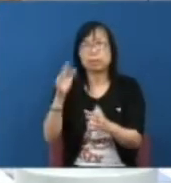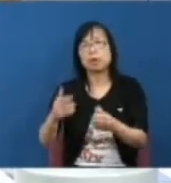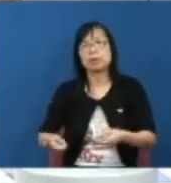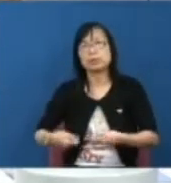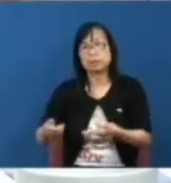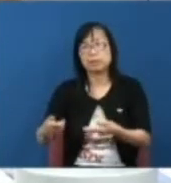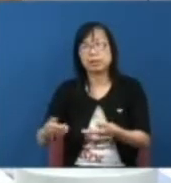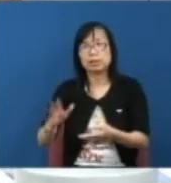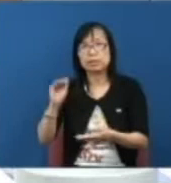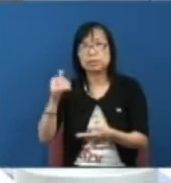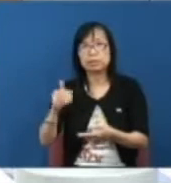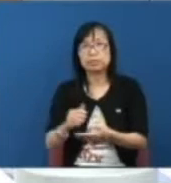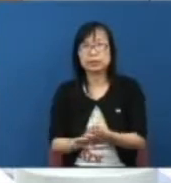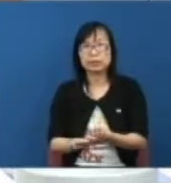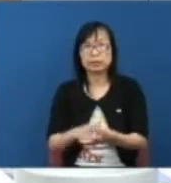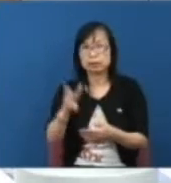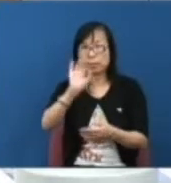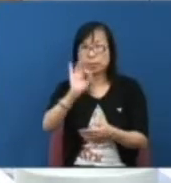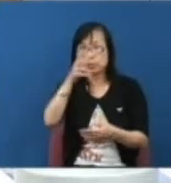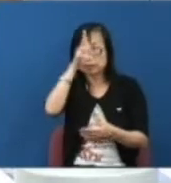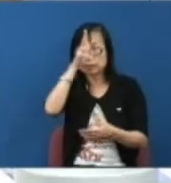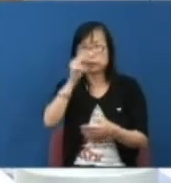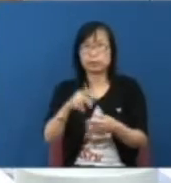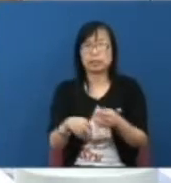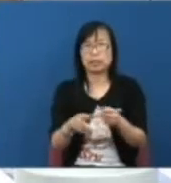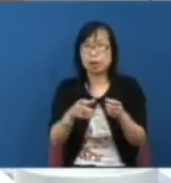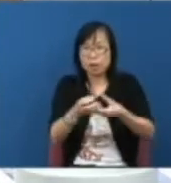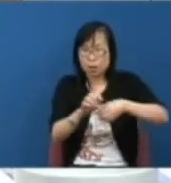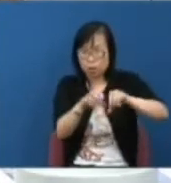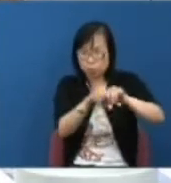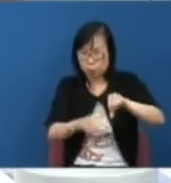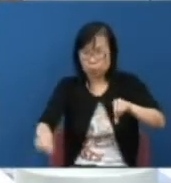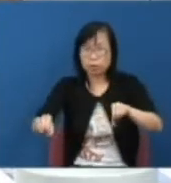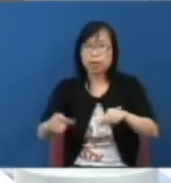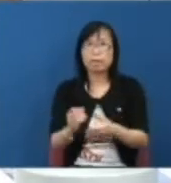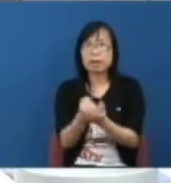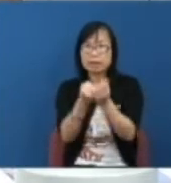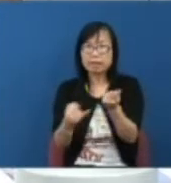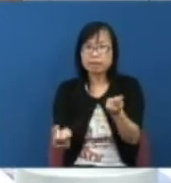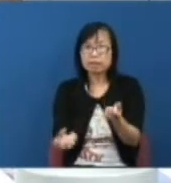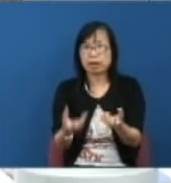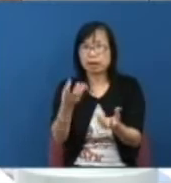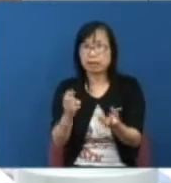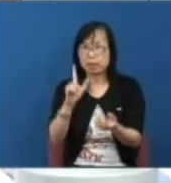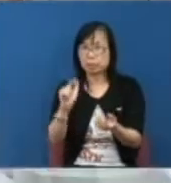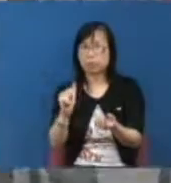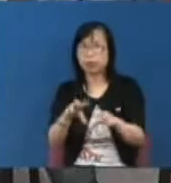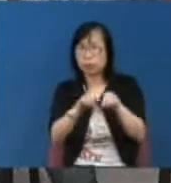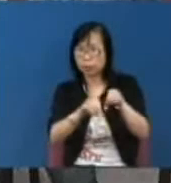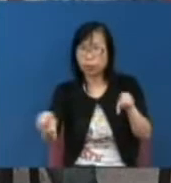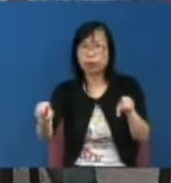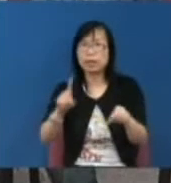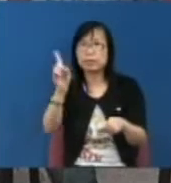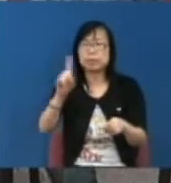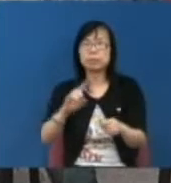地方它未必有個政府 的主渠在這裡、生物化粉刺變成他們一個 solution， 那怎樣去維